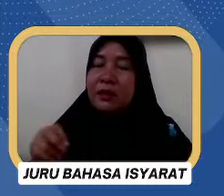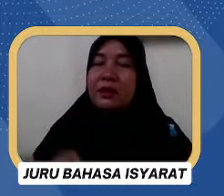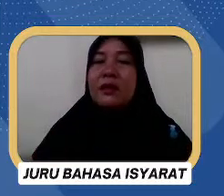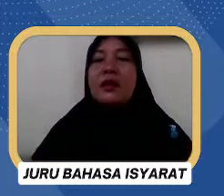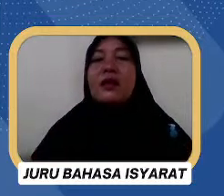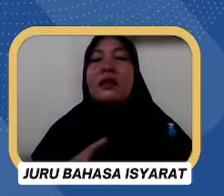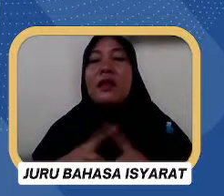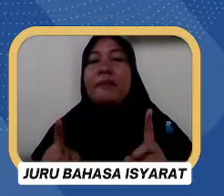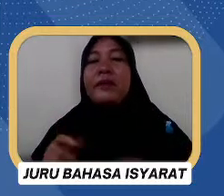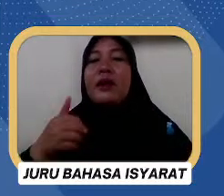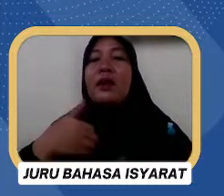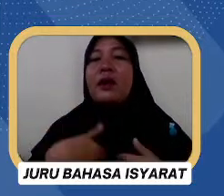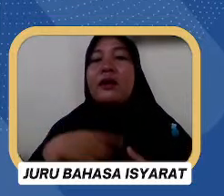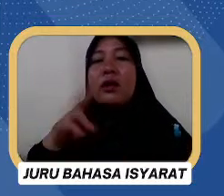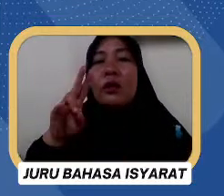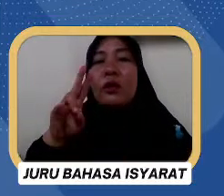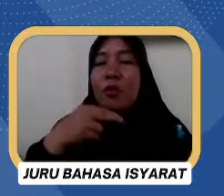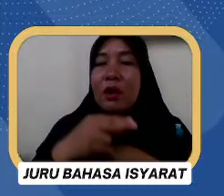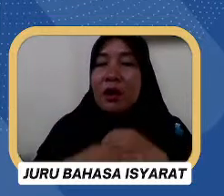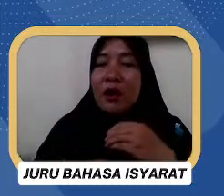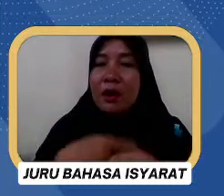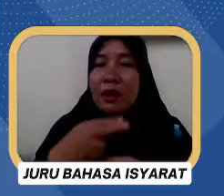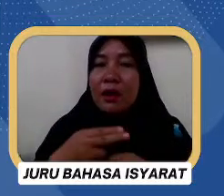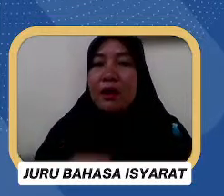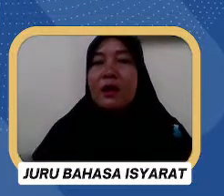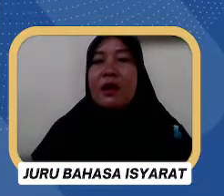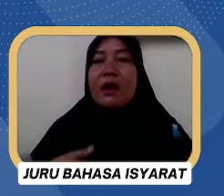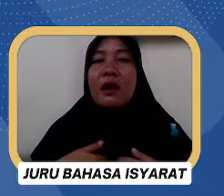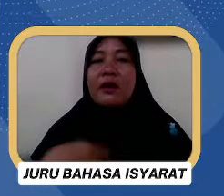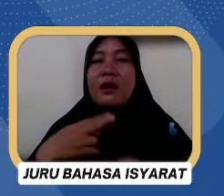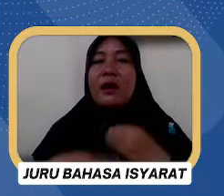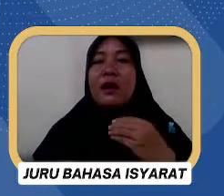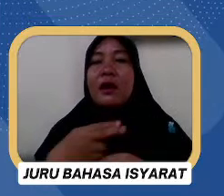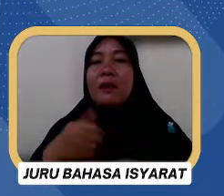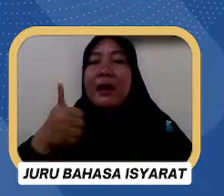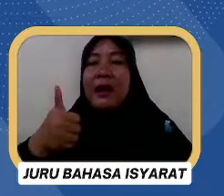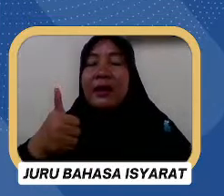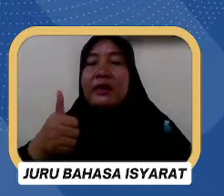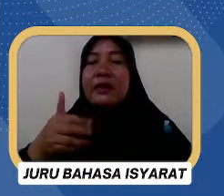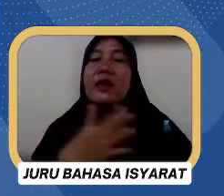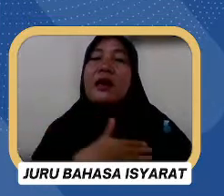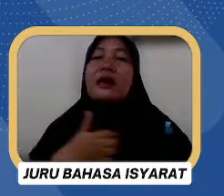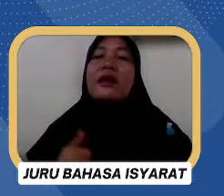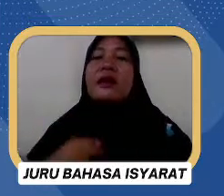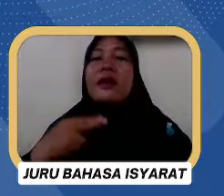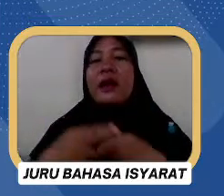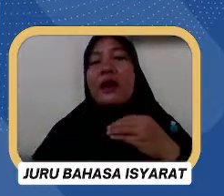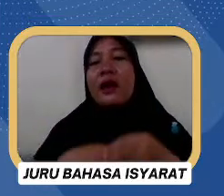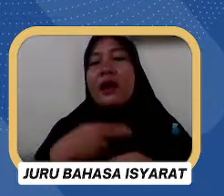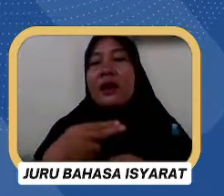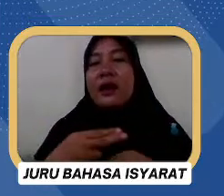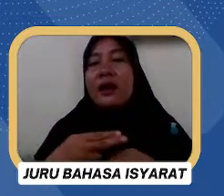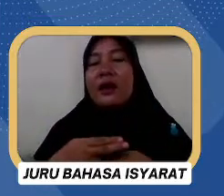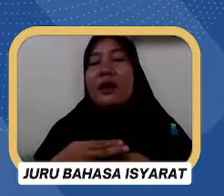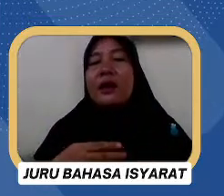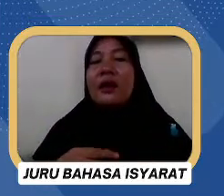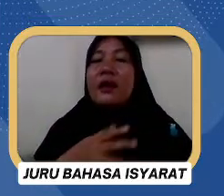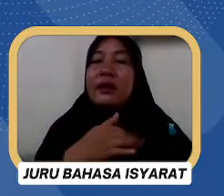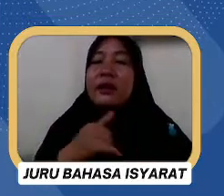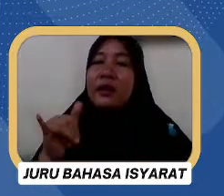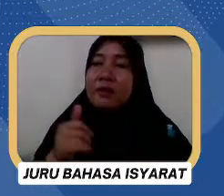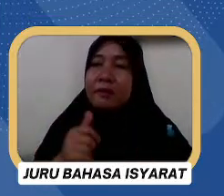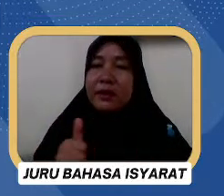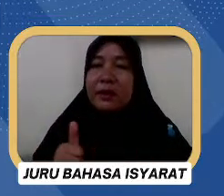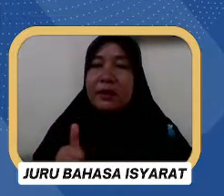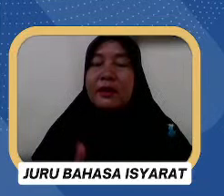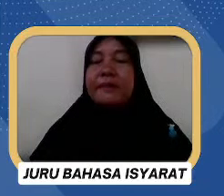benar. Karena hal yang baik pun belum tentu benar. Jadi pastikan apa yang kita akses, apa yang kita komunikasikan, itu adalah hal